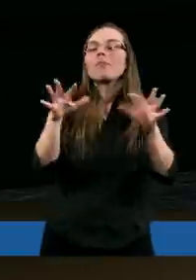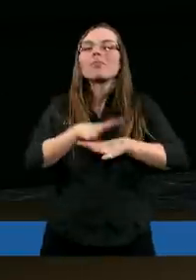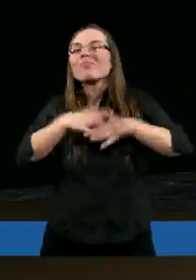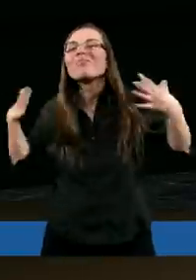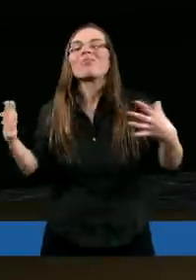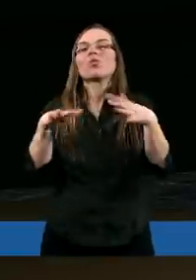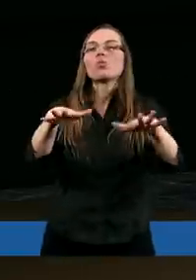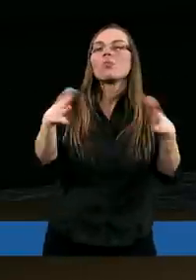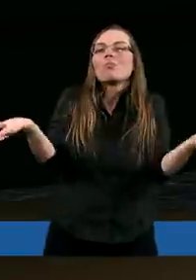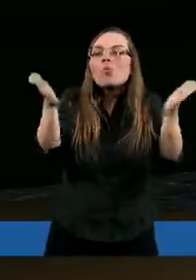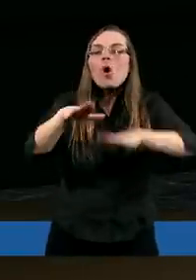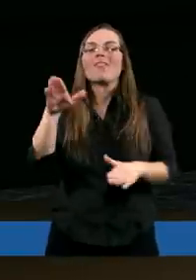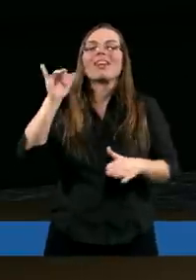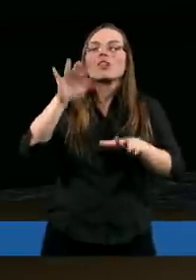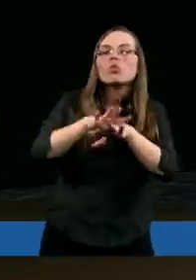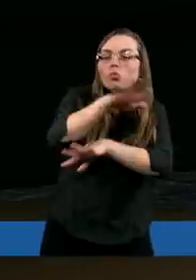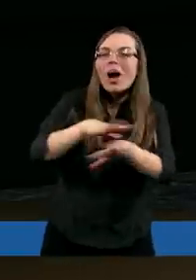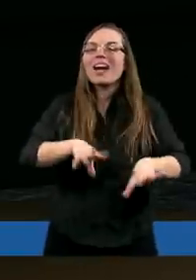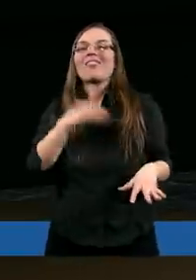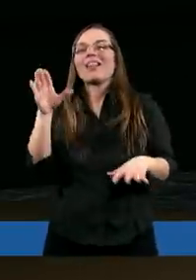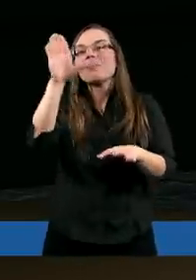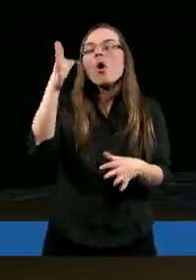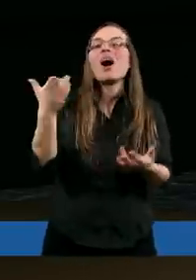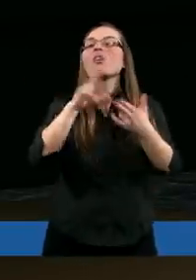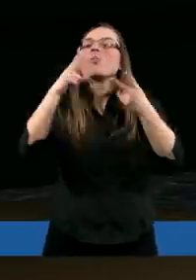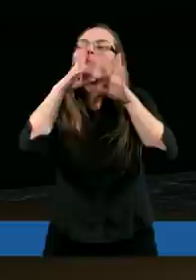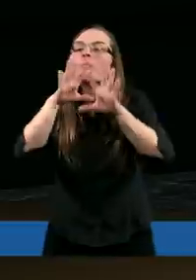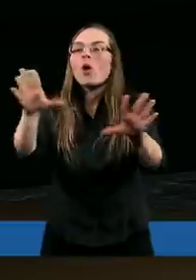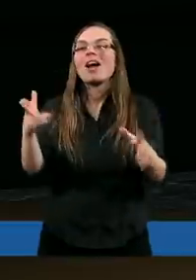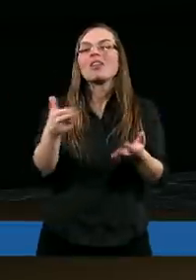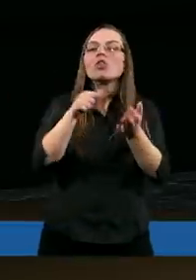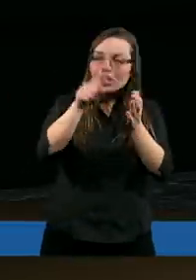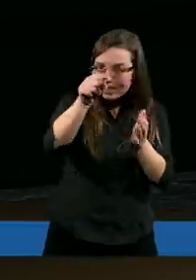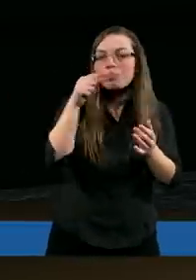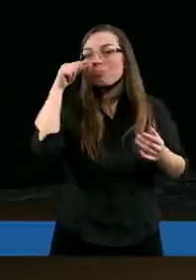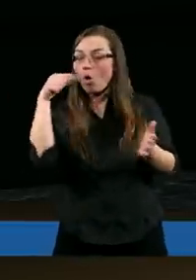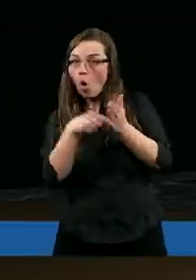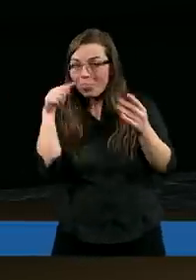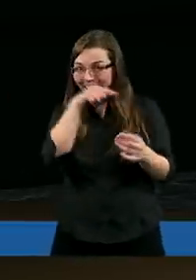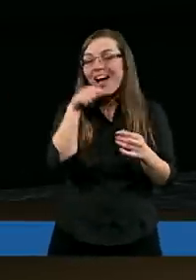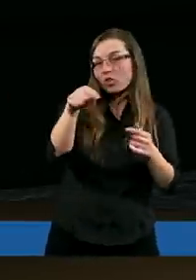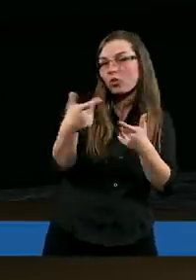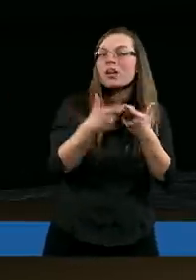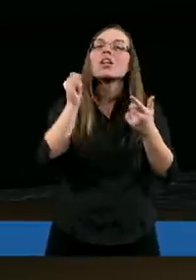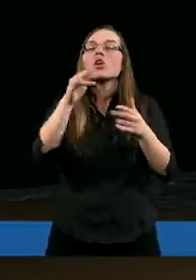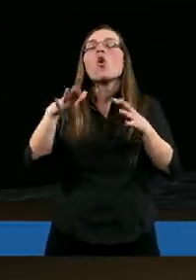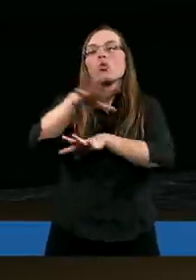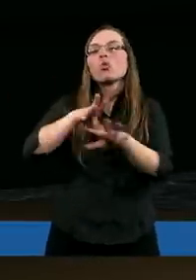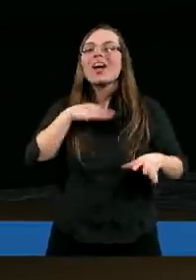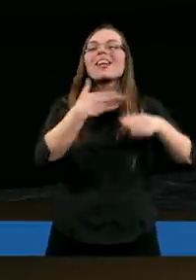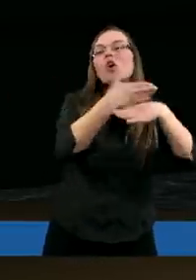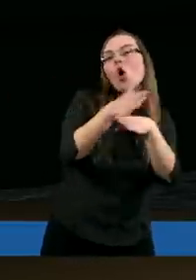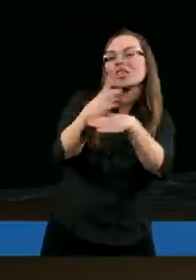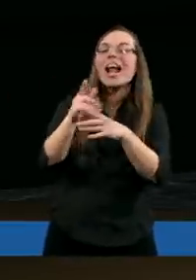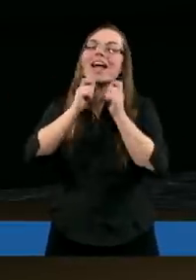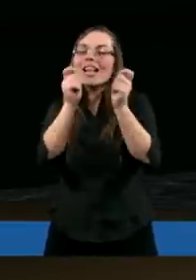ogromne błogosławieństwo i prowadzenie Duchem Świętym, który nam pokazuje. Wystarczy poprosić. Duch Święty rozdziela dary i